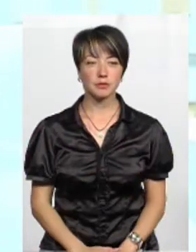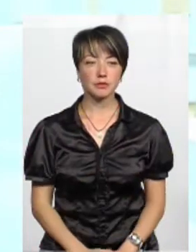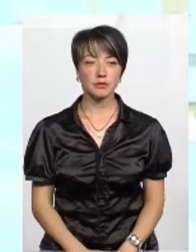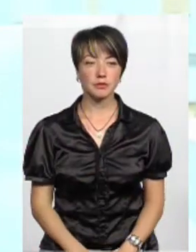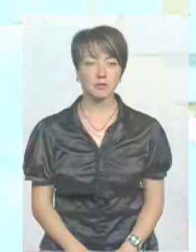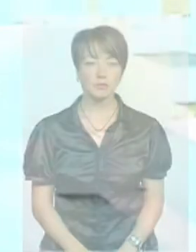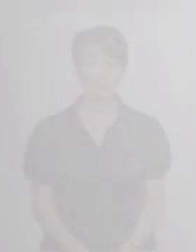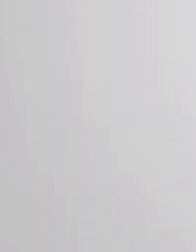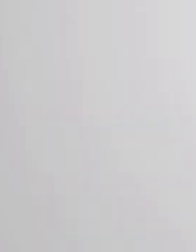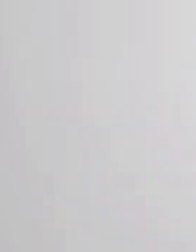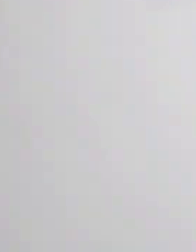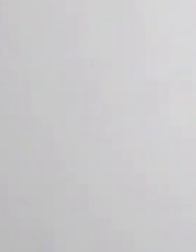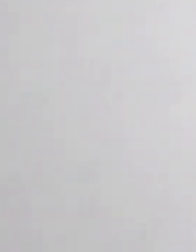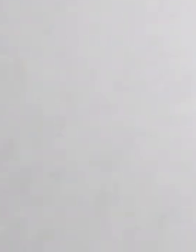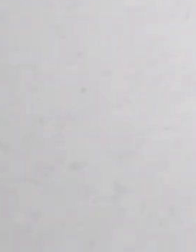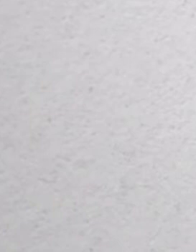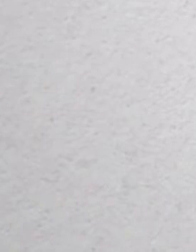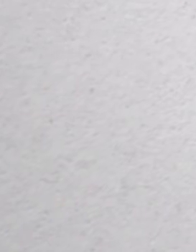спікера.